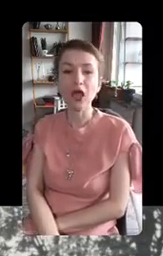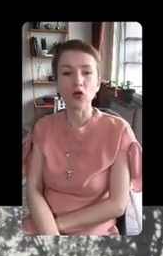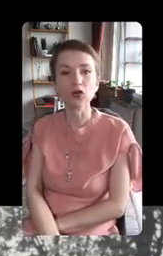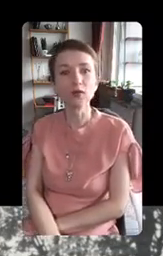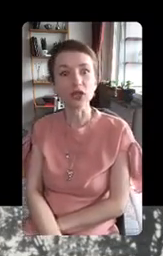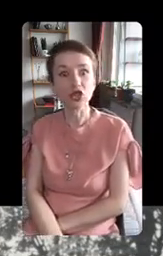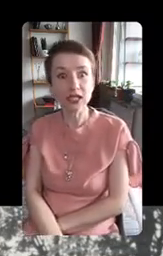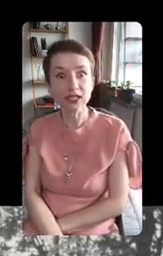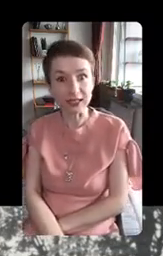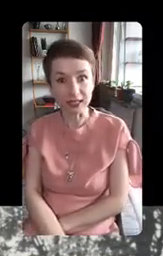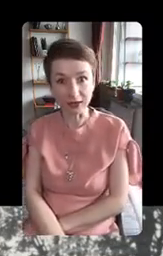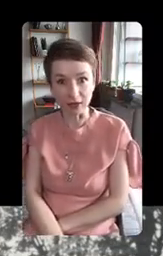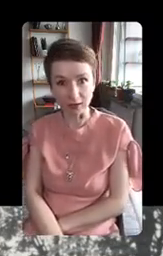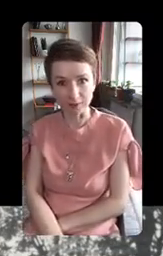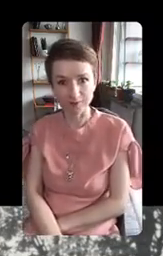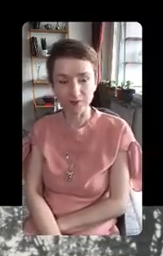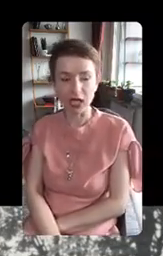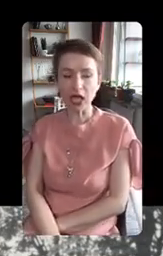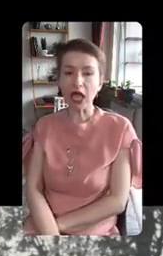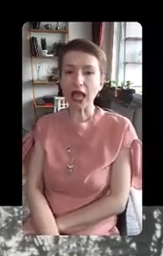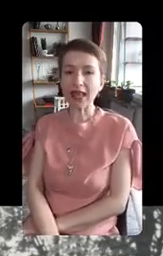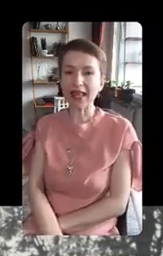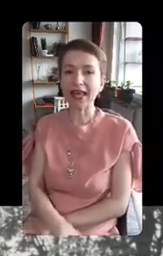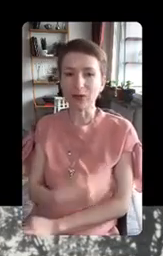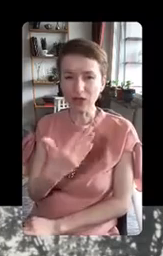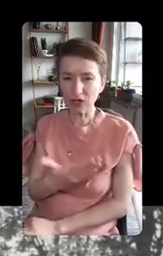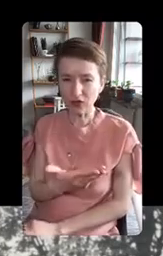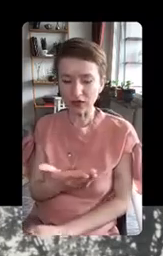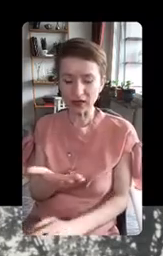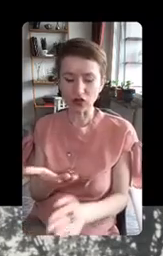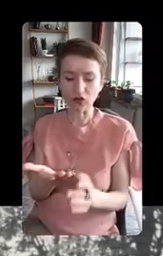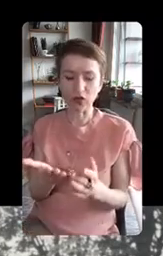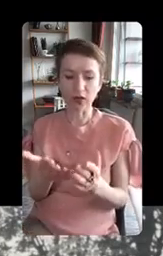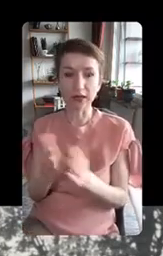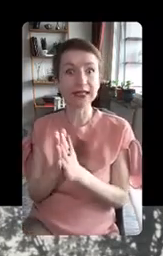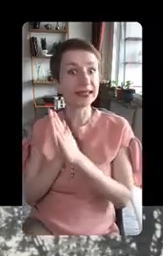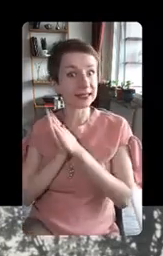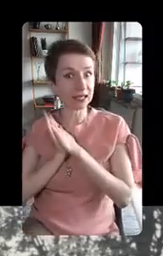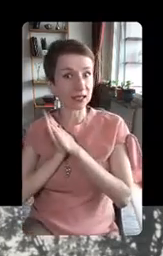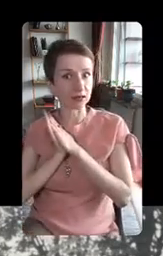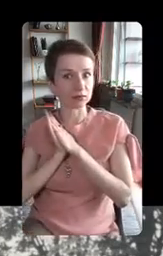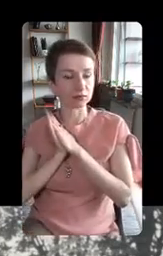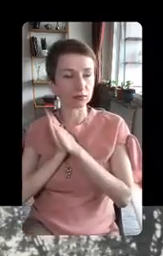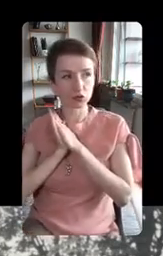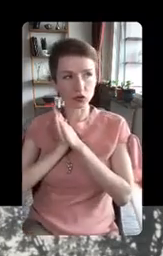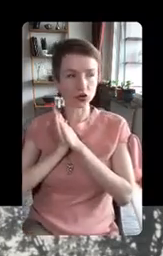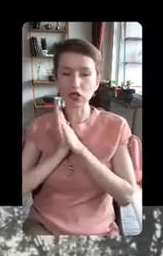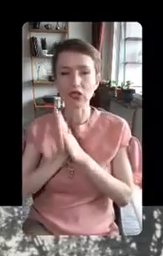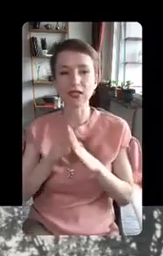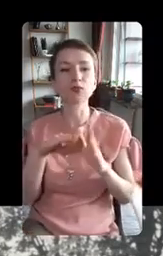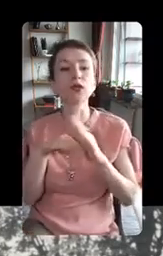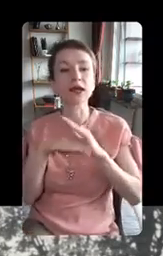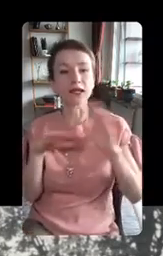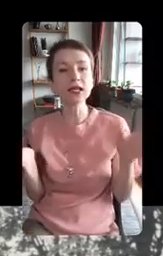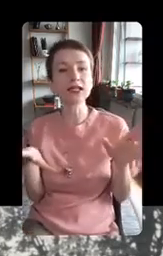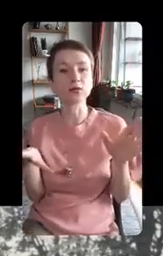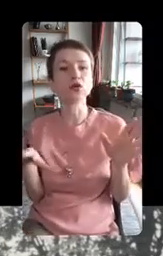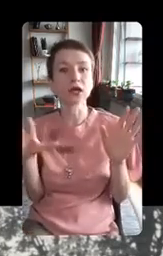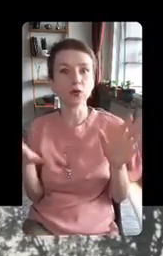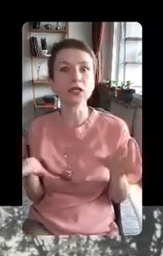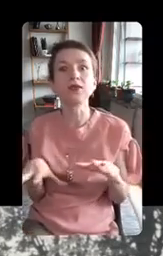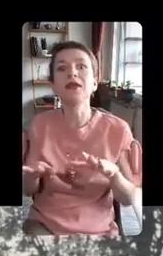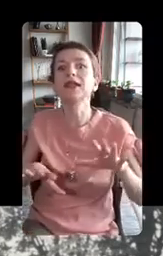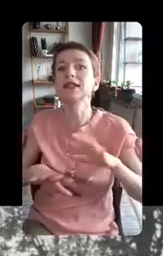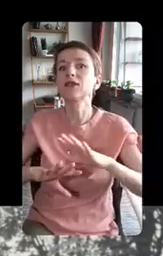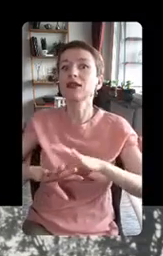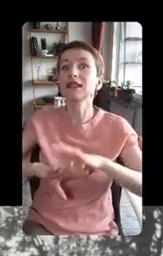изображены. Но у них было 6 сыновей. И обычно в Швеции, что вот родились дети, ну все, женщина, забудь о карьере,